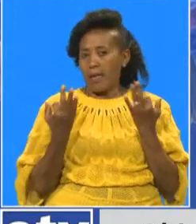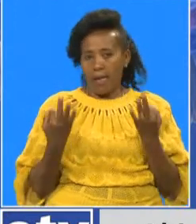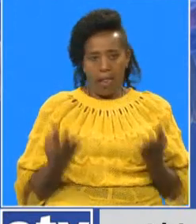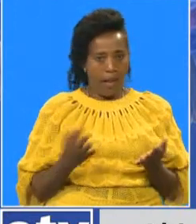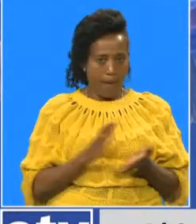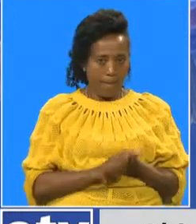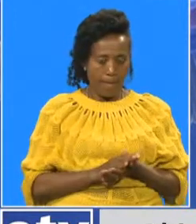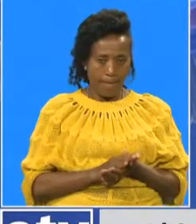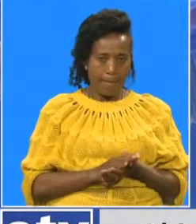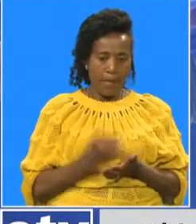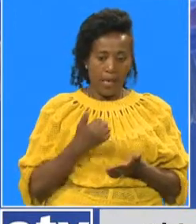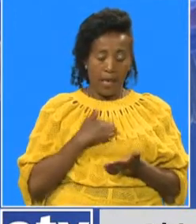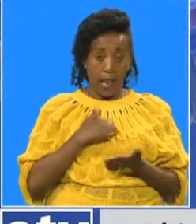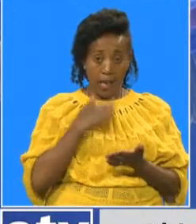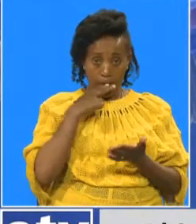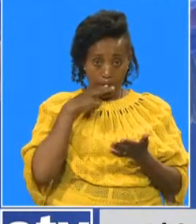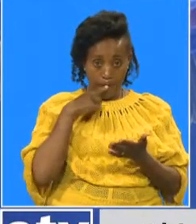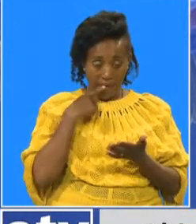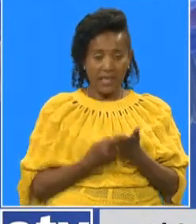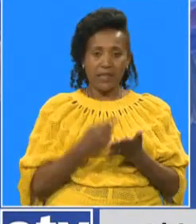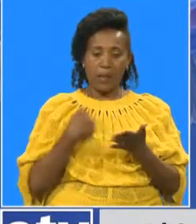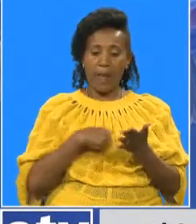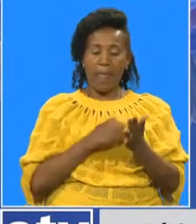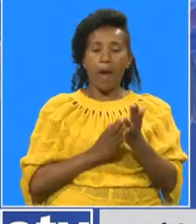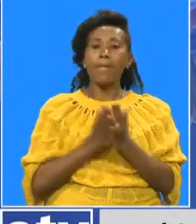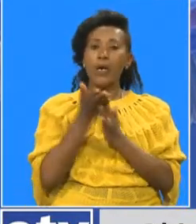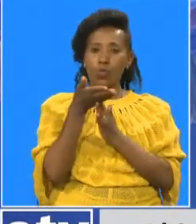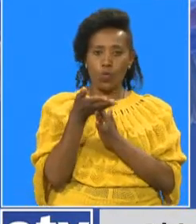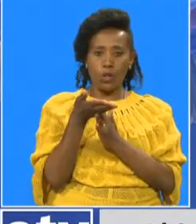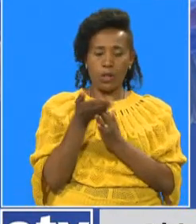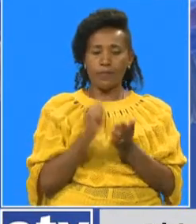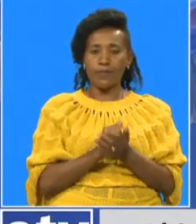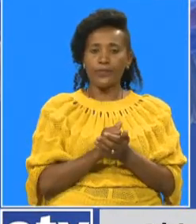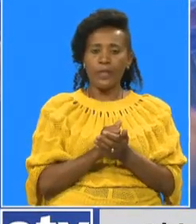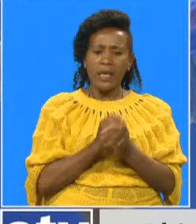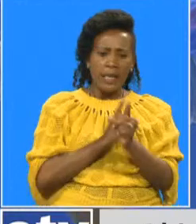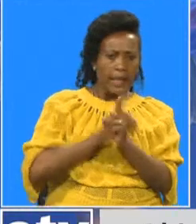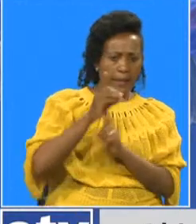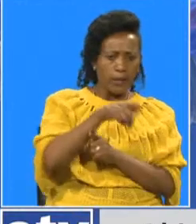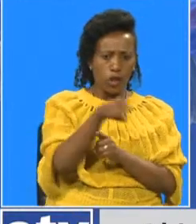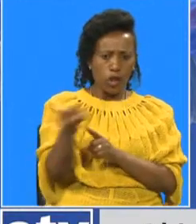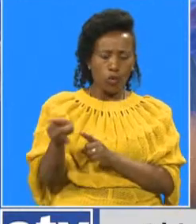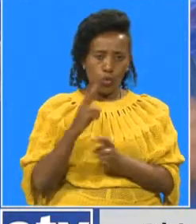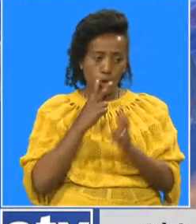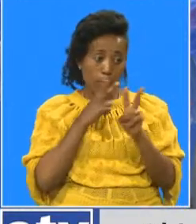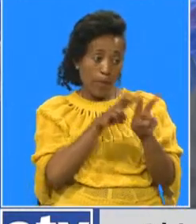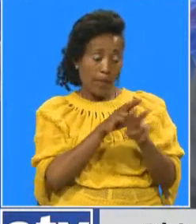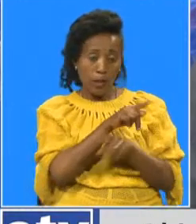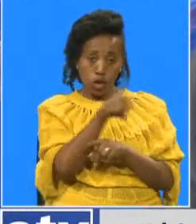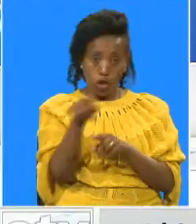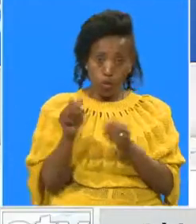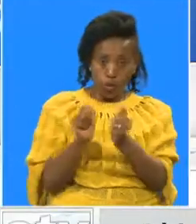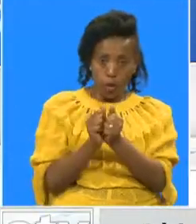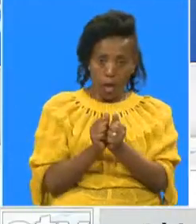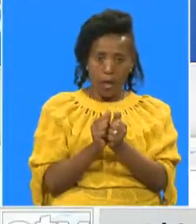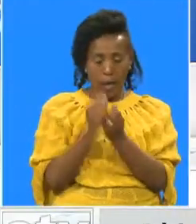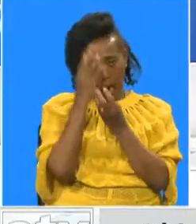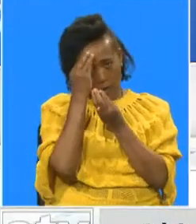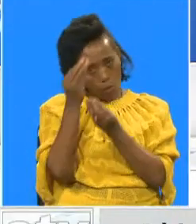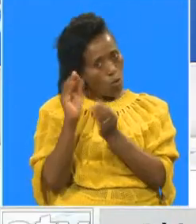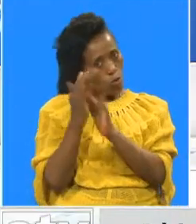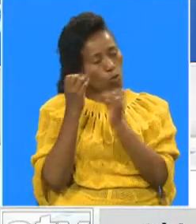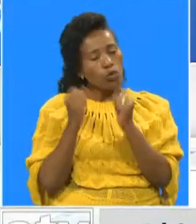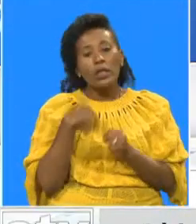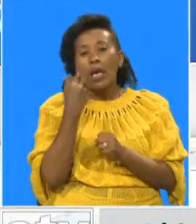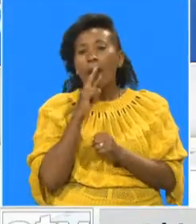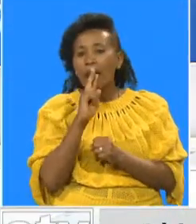ሶፋር ነው ማለት እኔ ካለኝ መረጃ በእኛ በኩል ከተታ እነሱ ስለሚመለከታቸው እነሱ ጋር ፕላይል ገው ሊሆን ይችላል